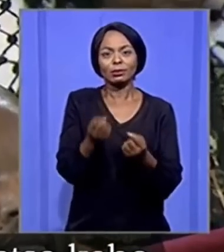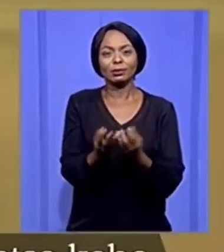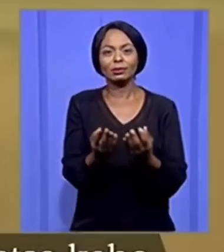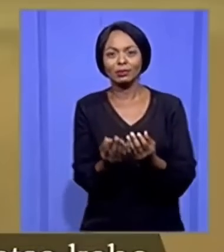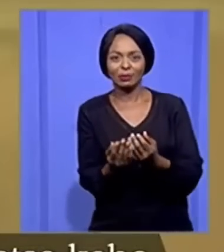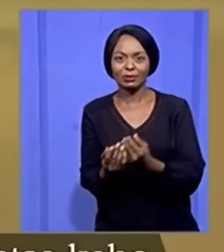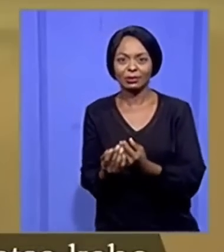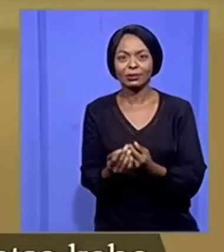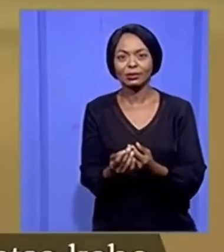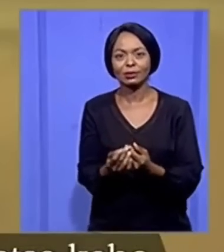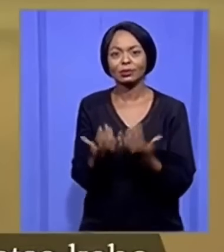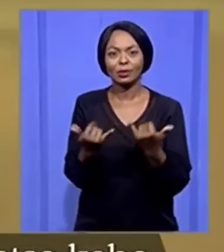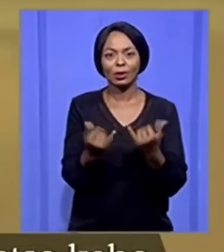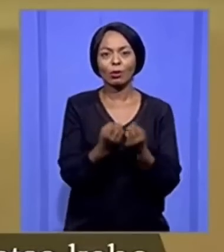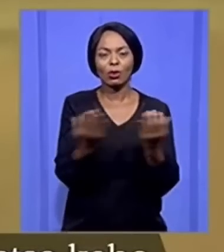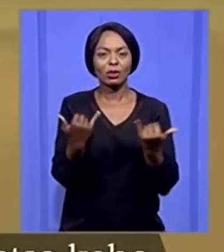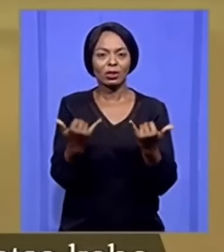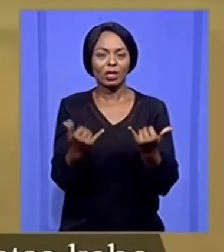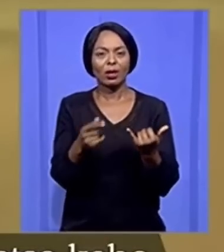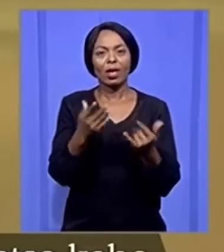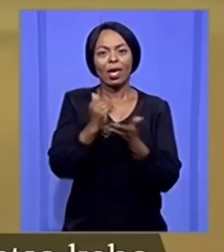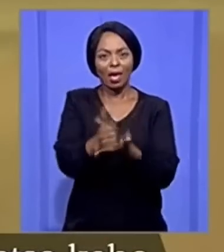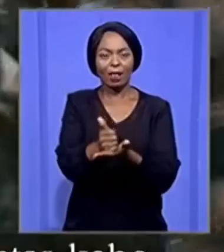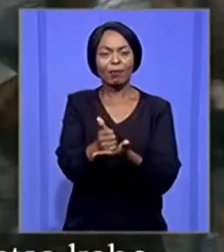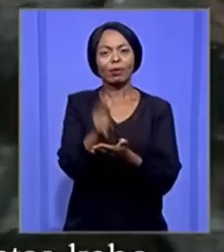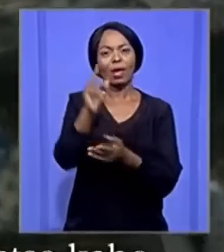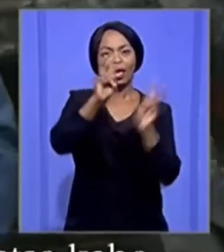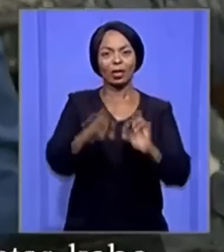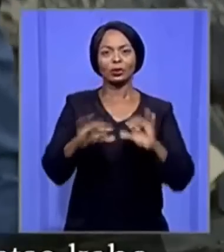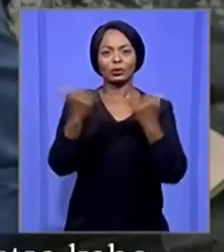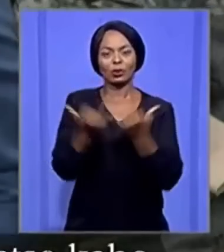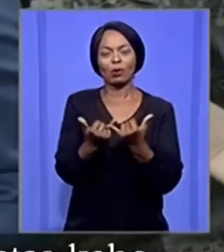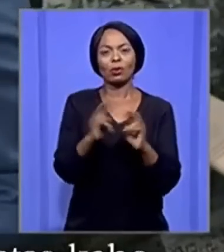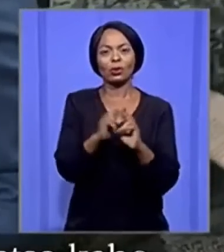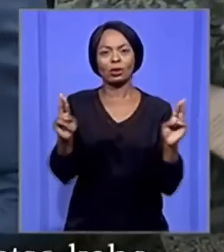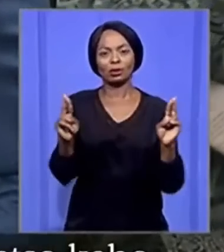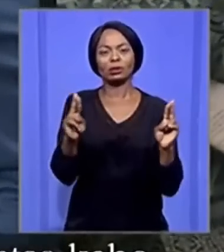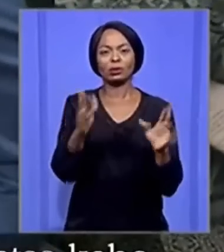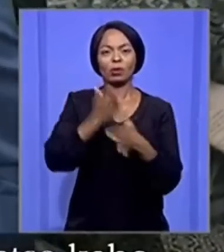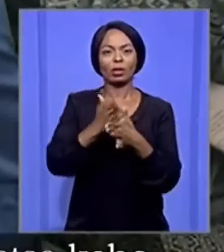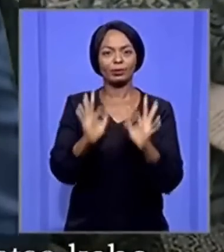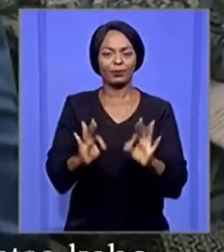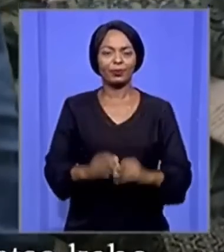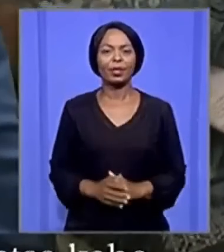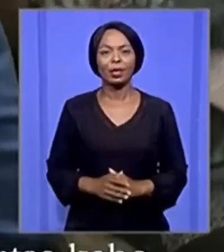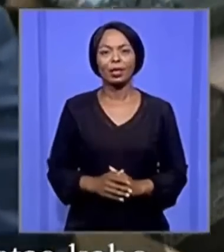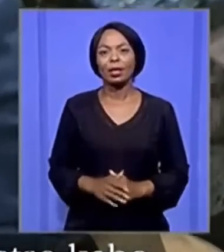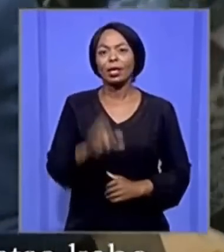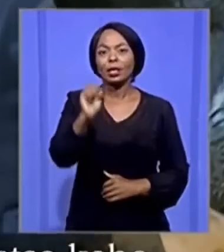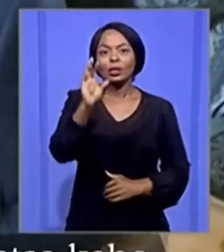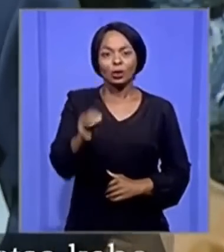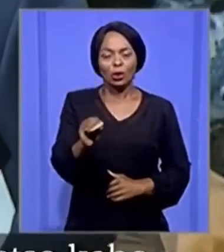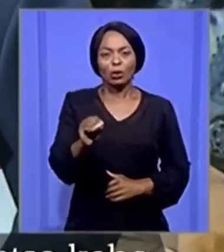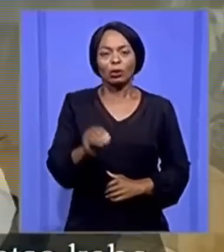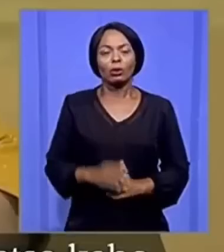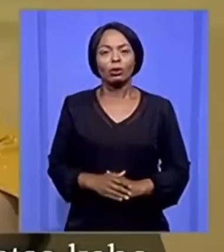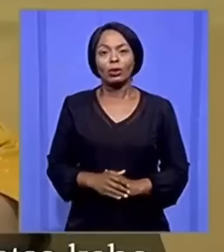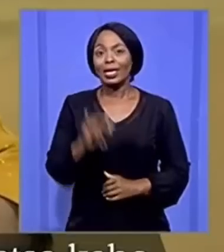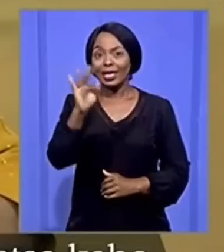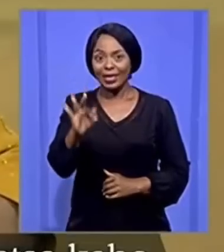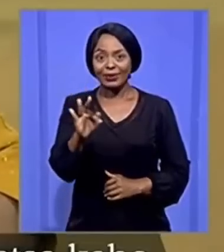interference ke yone e dirang gore Eskom e se ka ya šoma ga botse so re nagana gore ge go ka se be